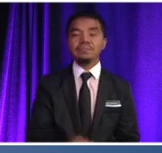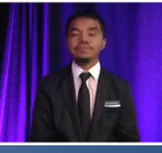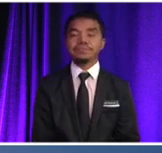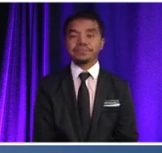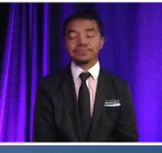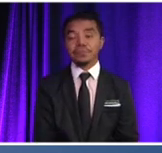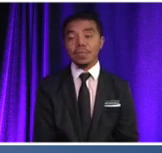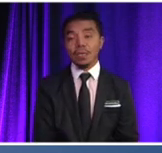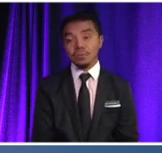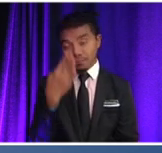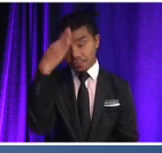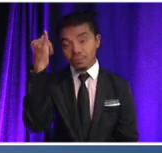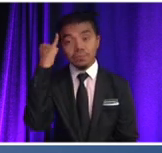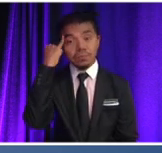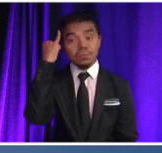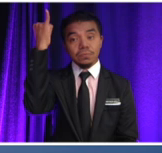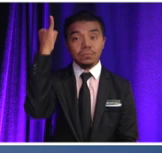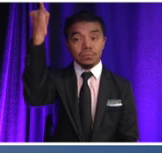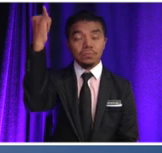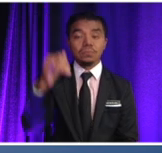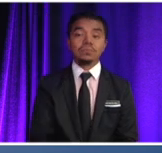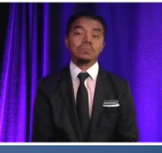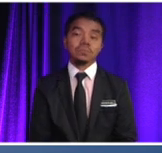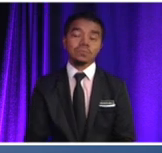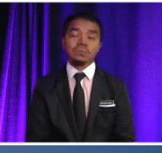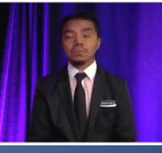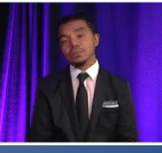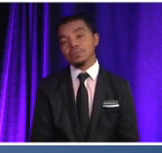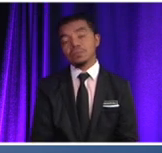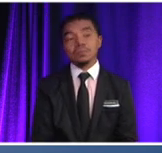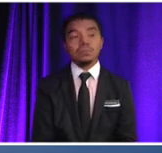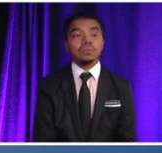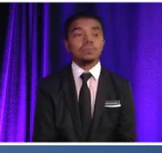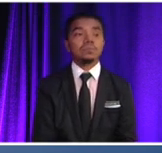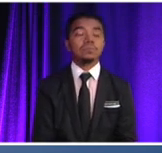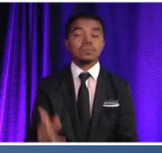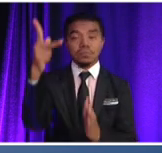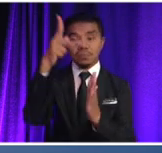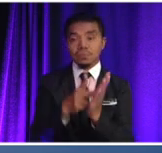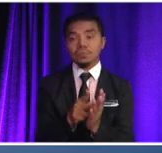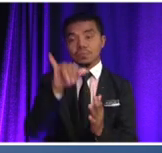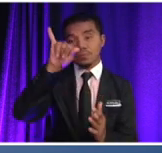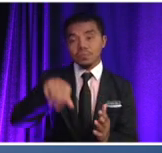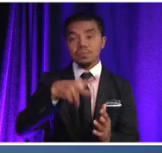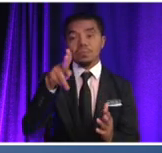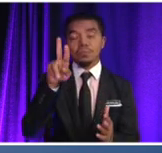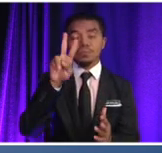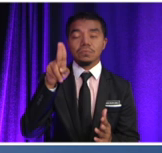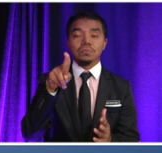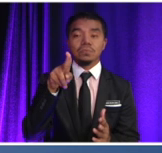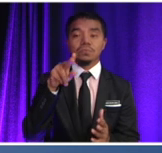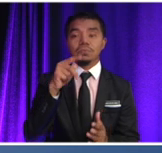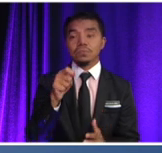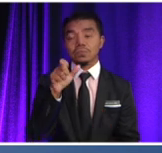Inovasi dan teknologi jawabannya C kejutan ke jurusan pertanian Oke